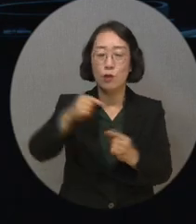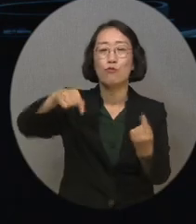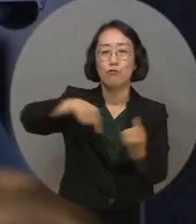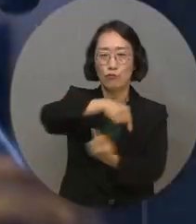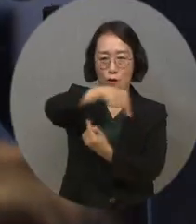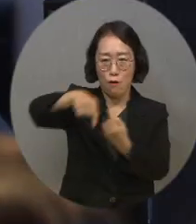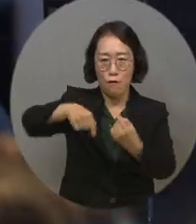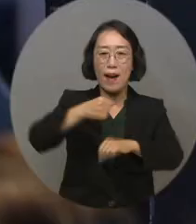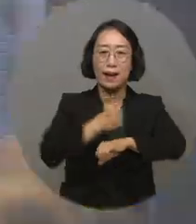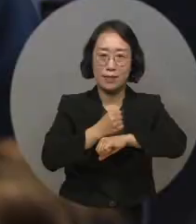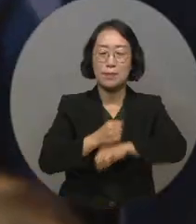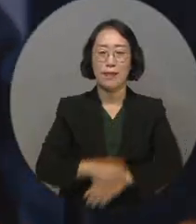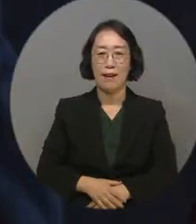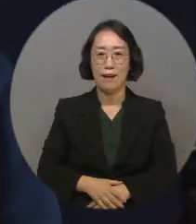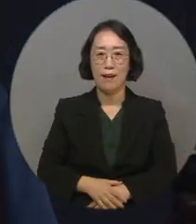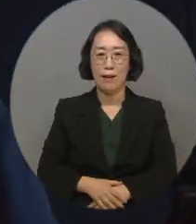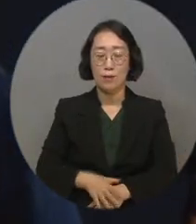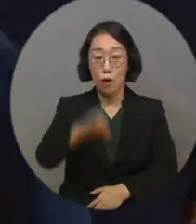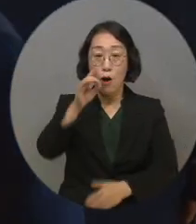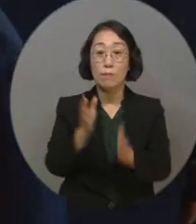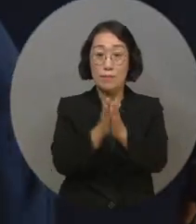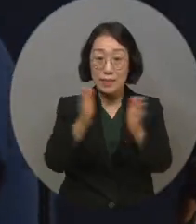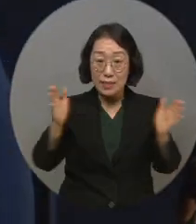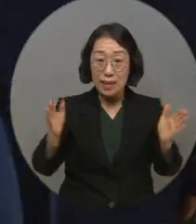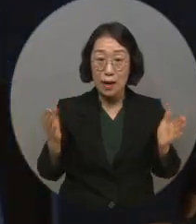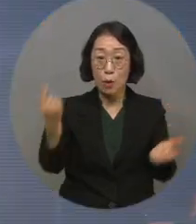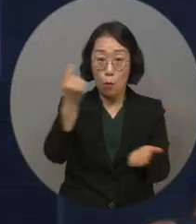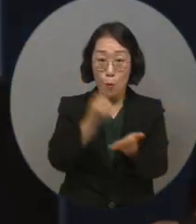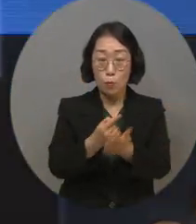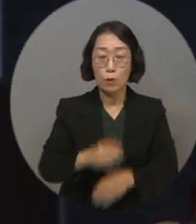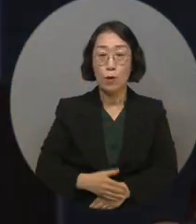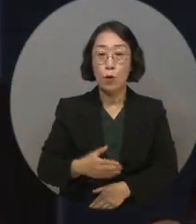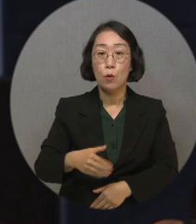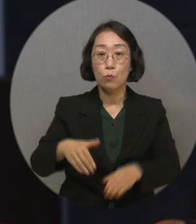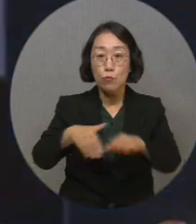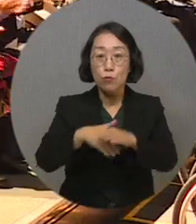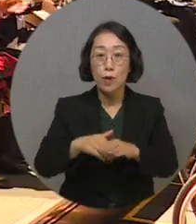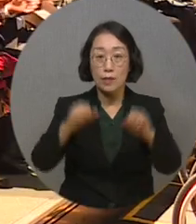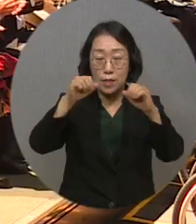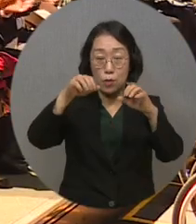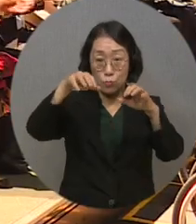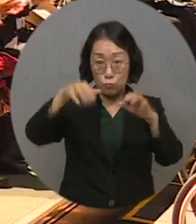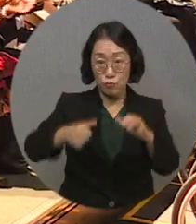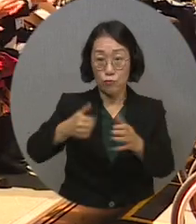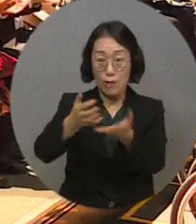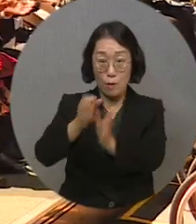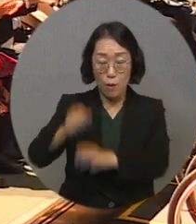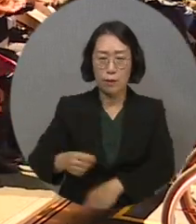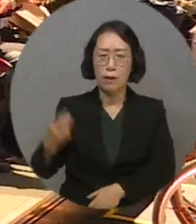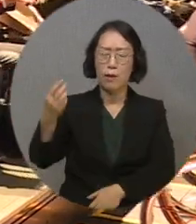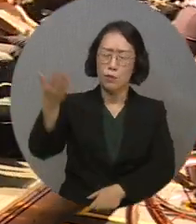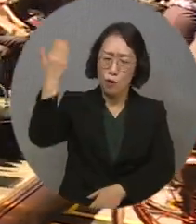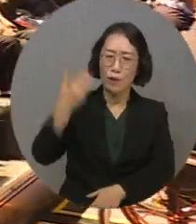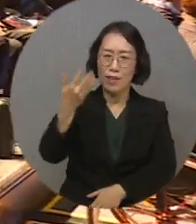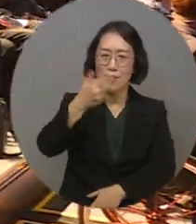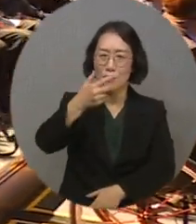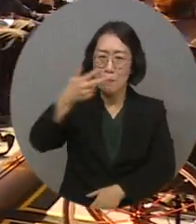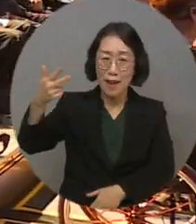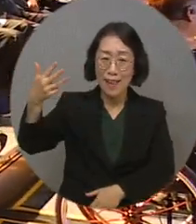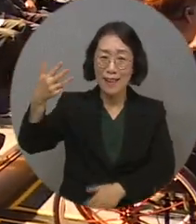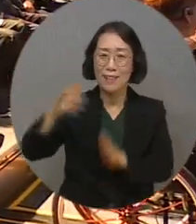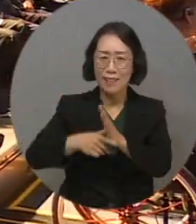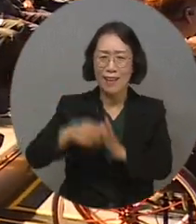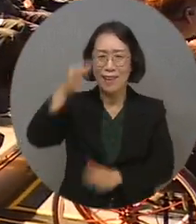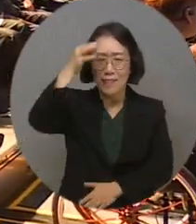운영하겠습니다. 이날 개관식에 참여한 유인촌 문화체육관광부 장관은 2008년 장관 재임 당시를 회상하며